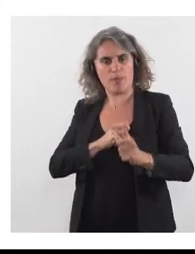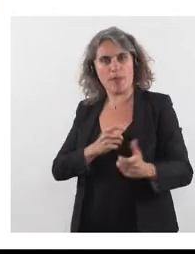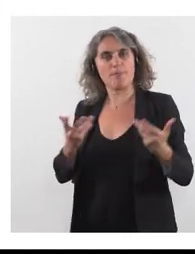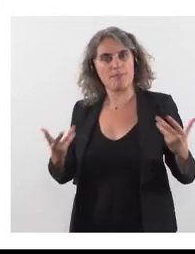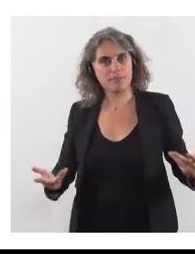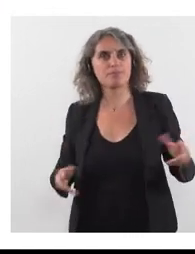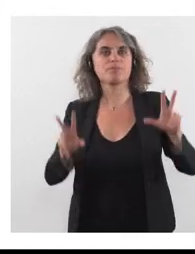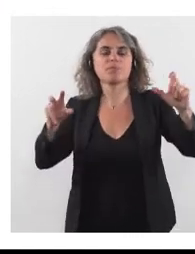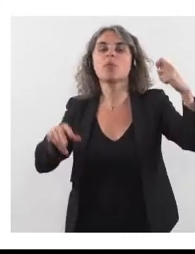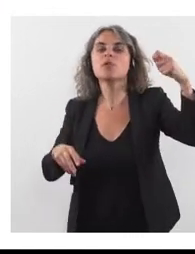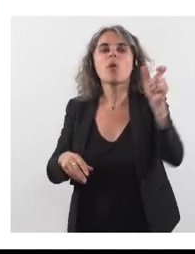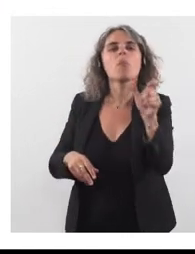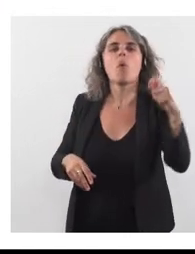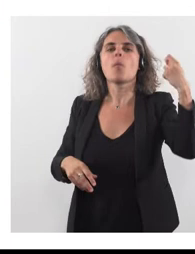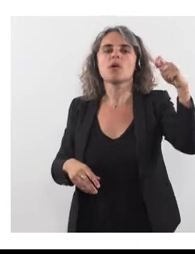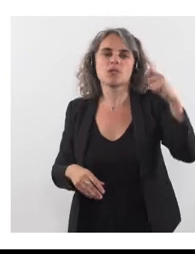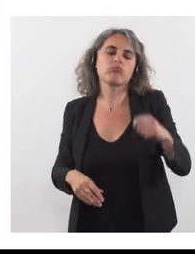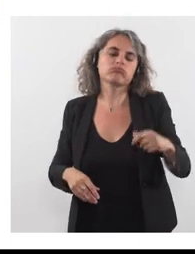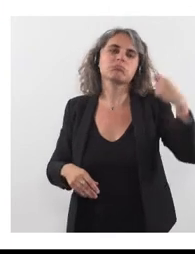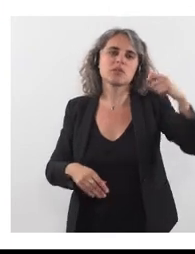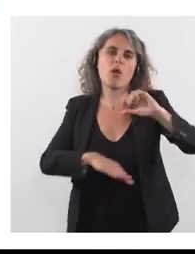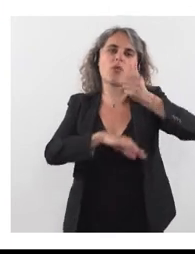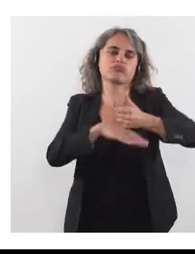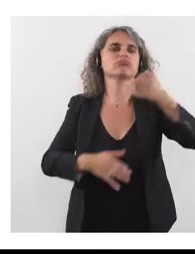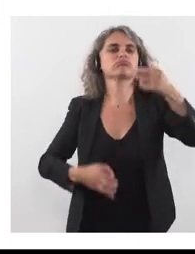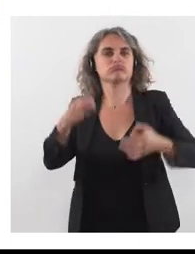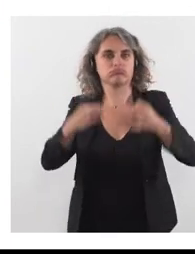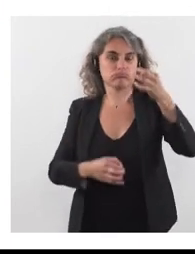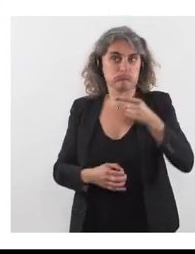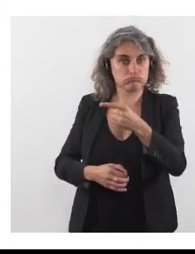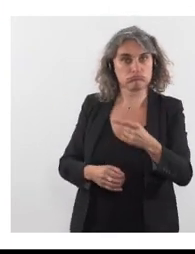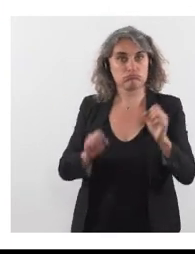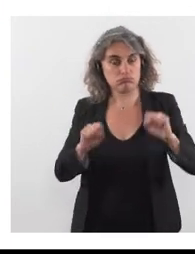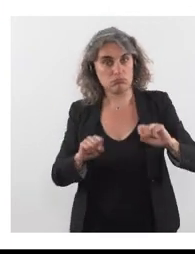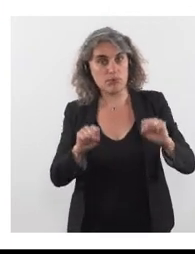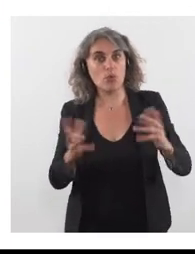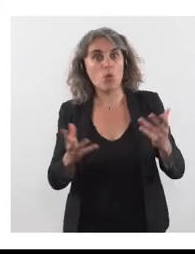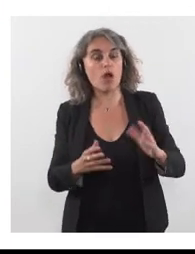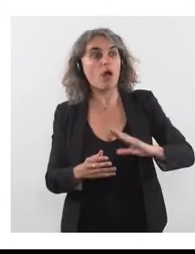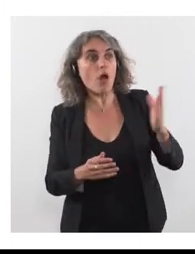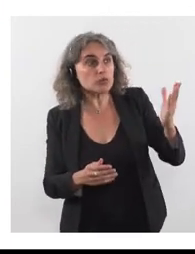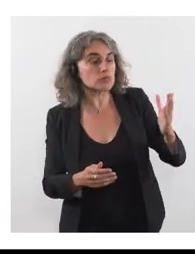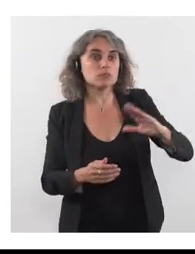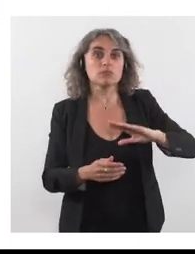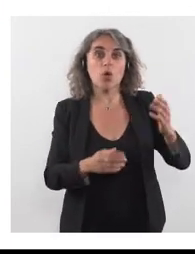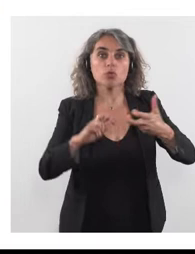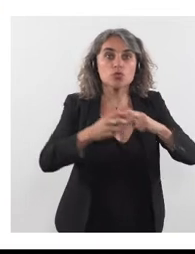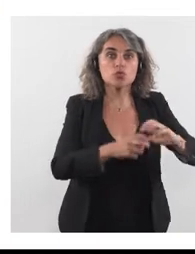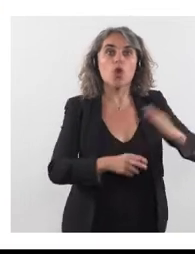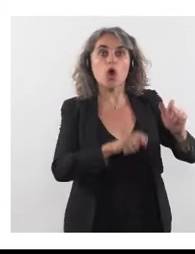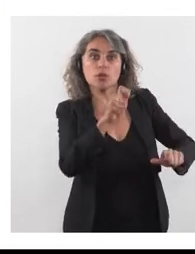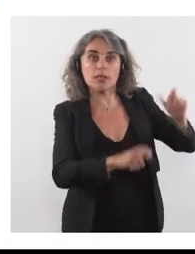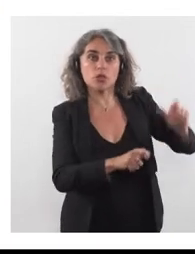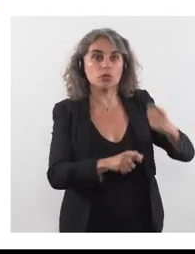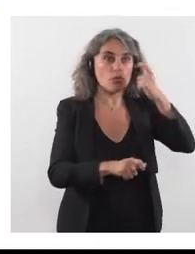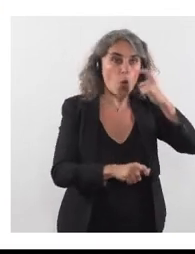entendez en réalité au président de chambre, la possibilité d'accueillir des observations d'une personne partie intéressée. Donc